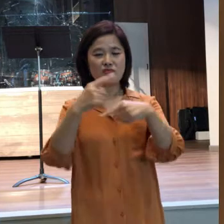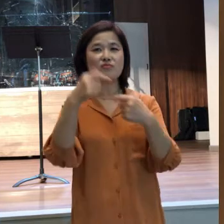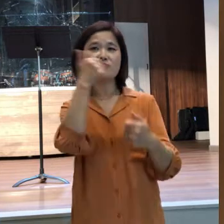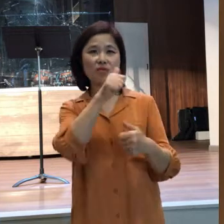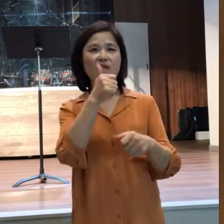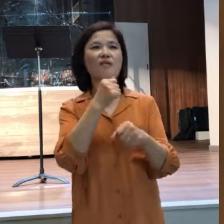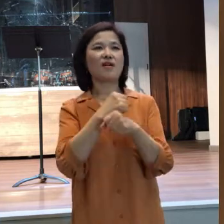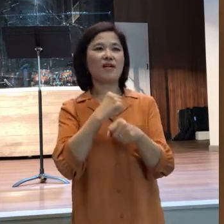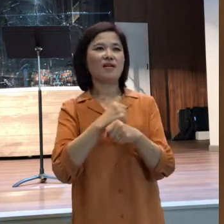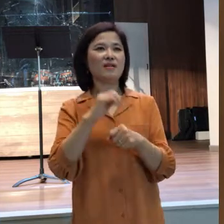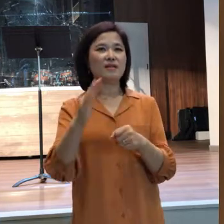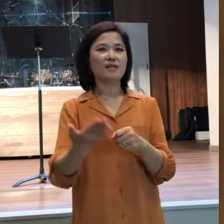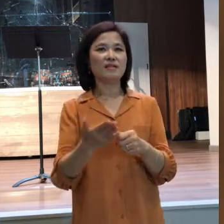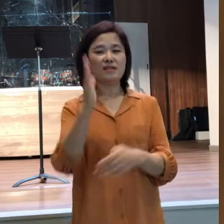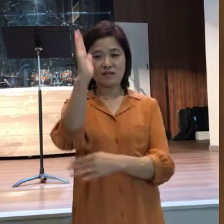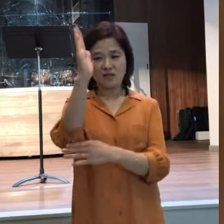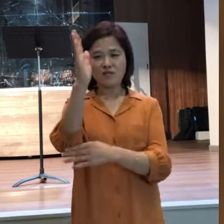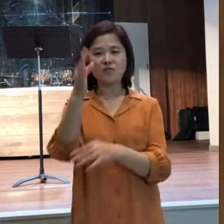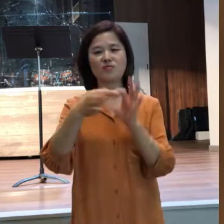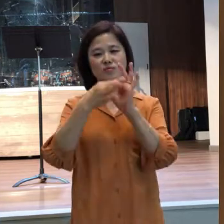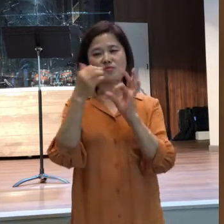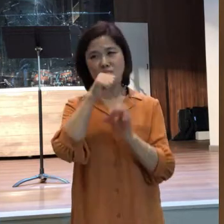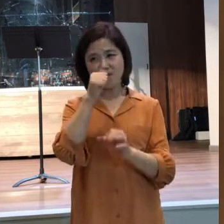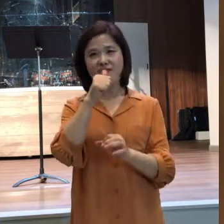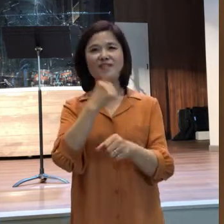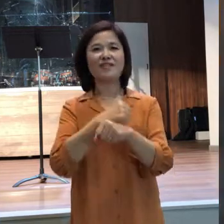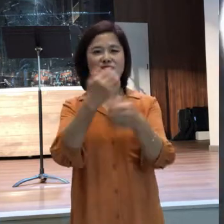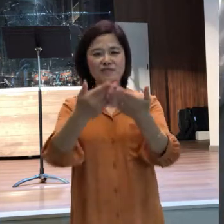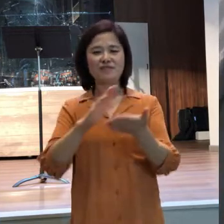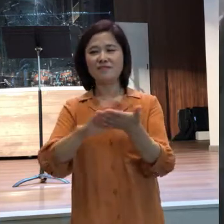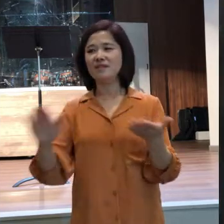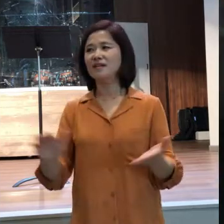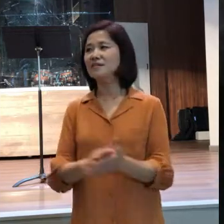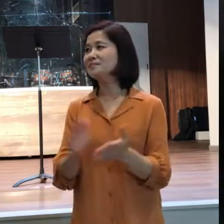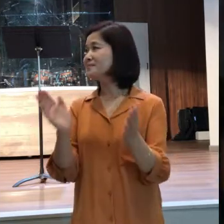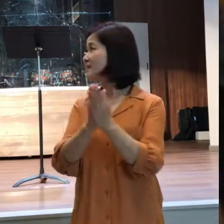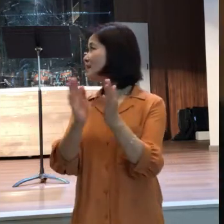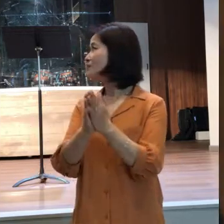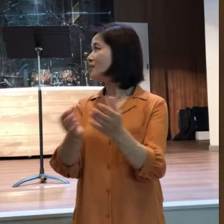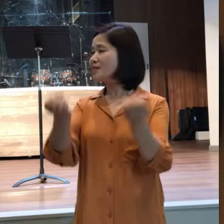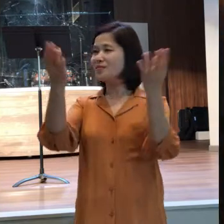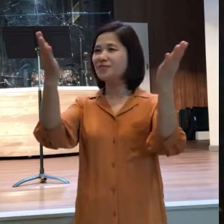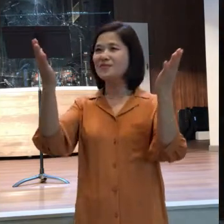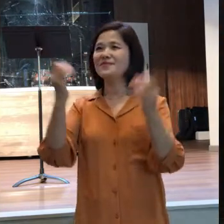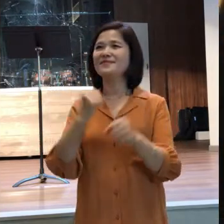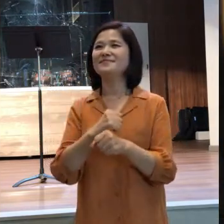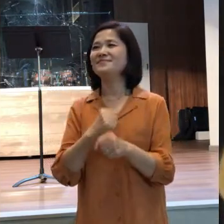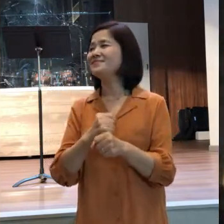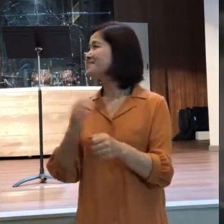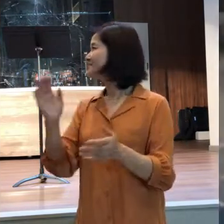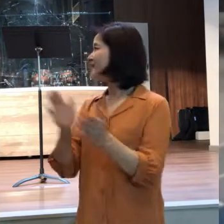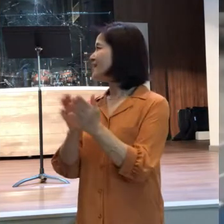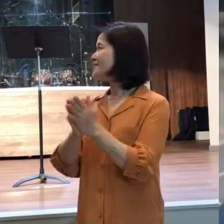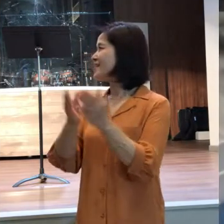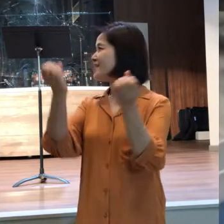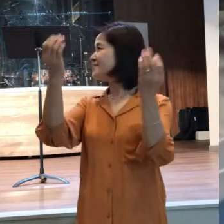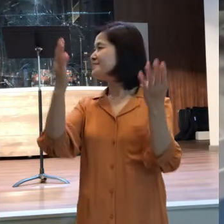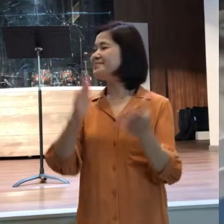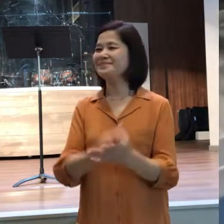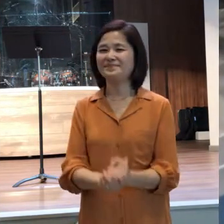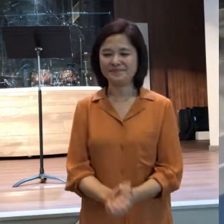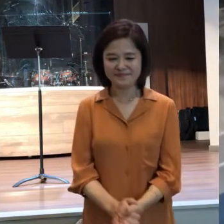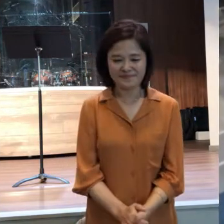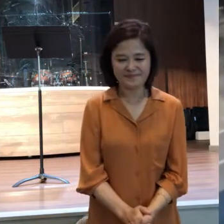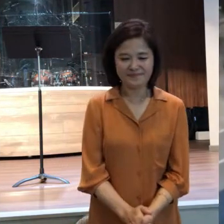통역을 해주시는데 역시 설교 통역을 해주시겠습니다. 우리 할렐루야로 한번 환영하겠습니다. 할렐루야.